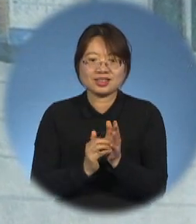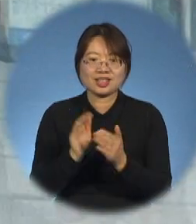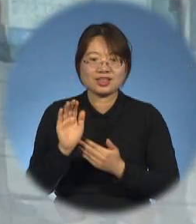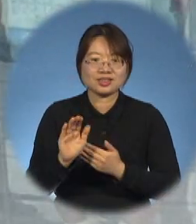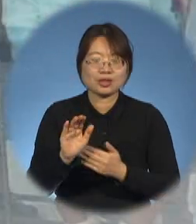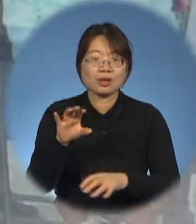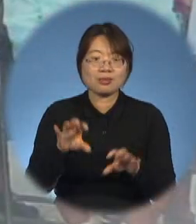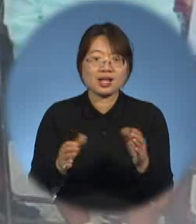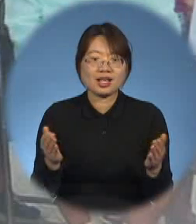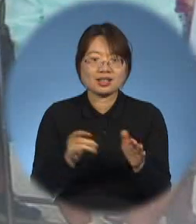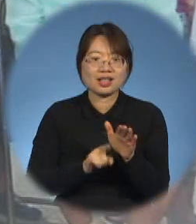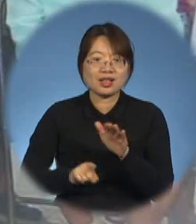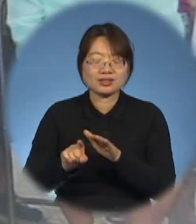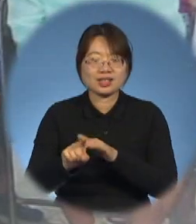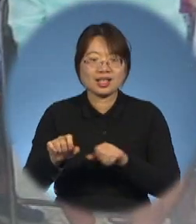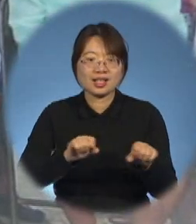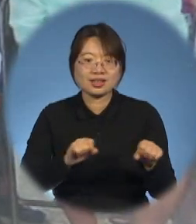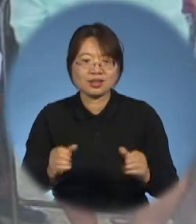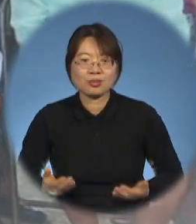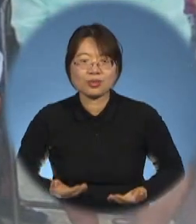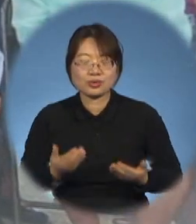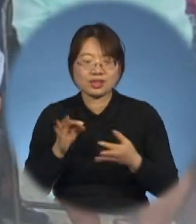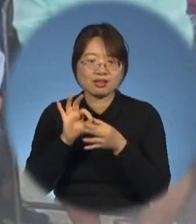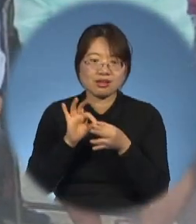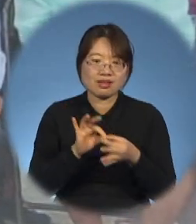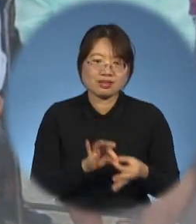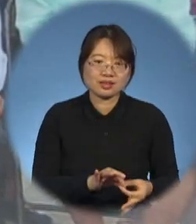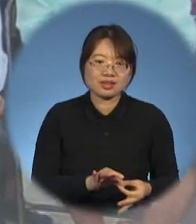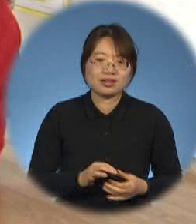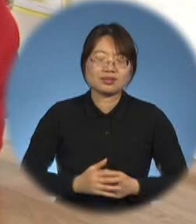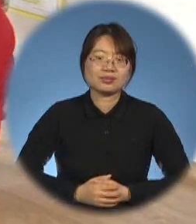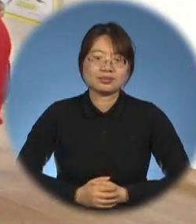마을 길에 합장 석 봉사를 해 왔는데요